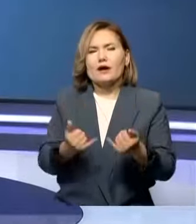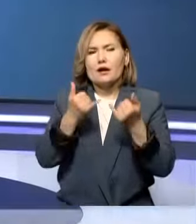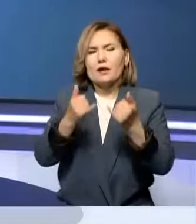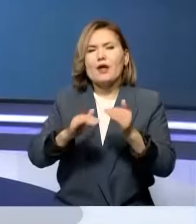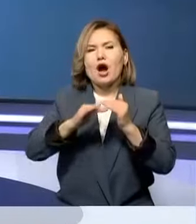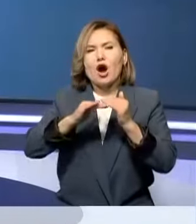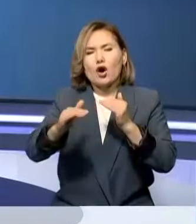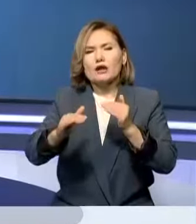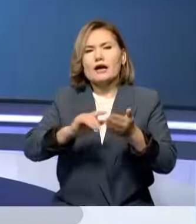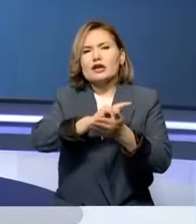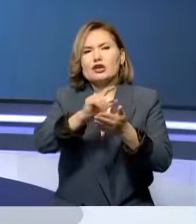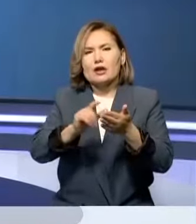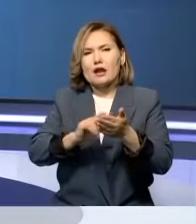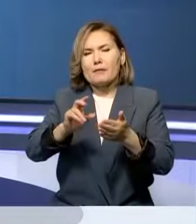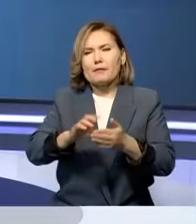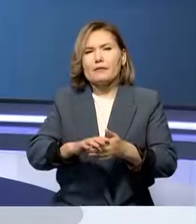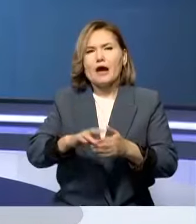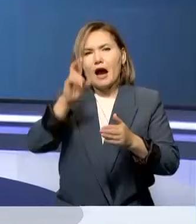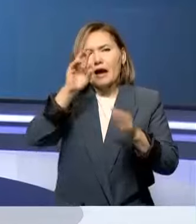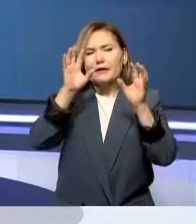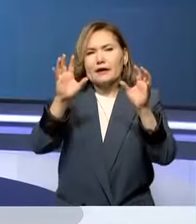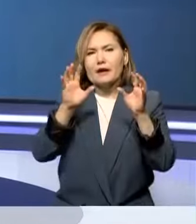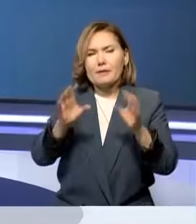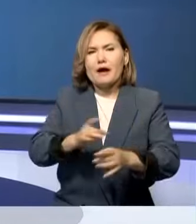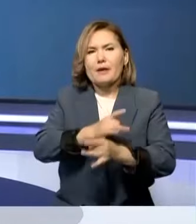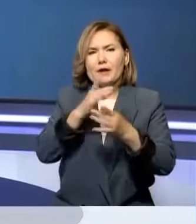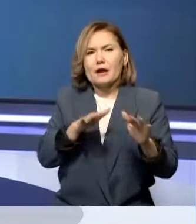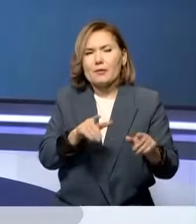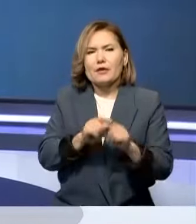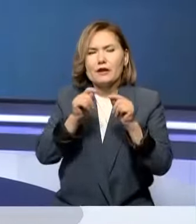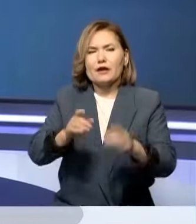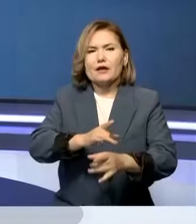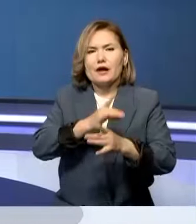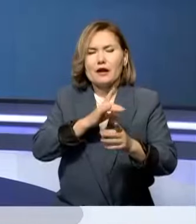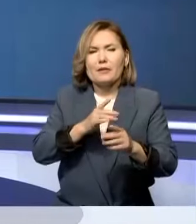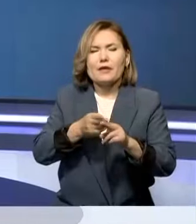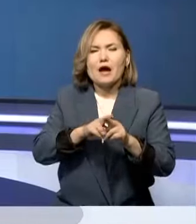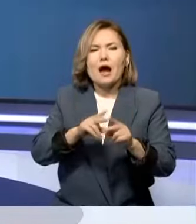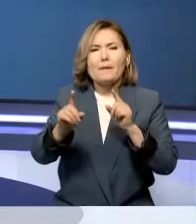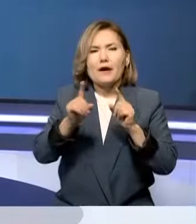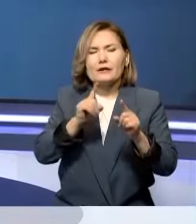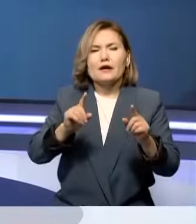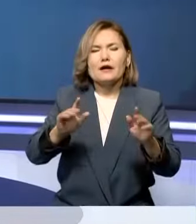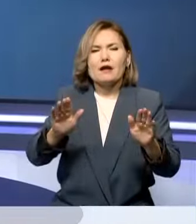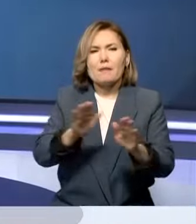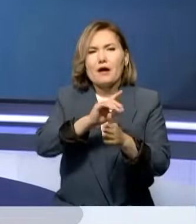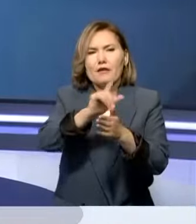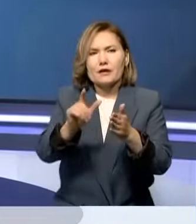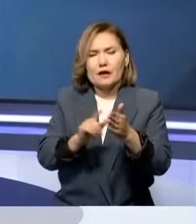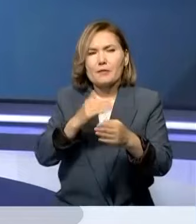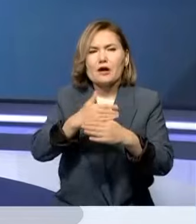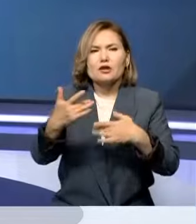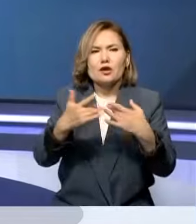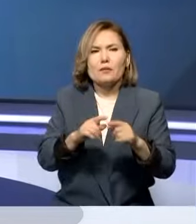арналған Ұлы дала шежіресі атты Ата заң атты мерекелік іс-шара өтті. Салтанатты жиында патриоттық әндер насихатталып, сахналық